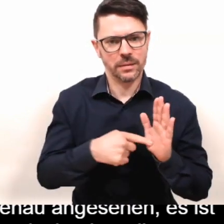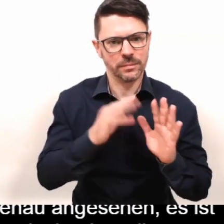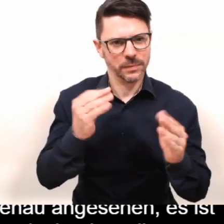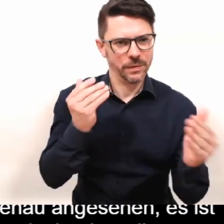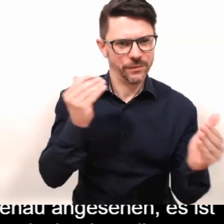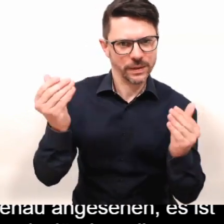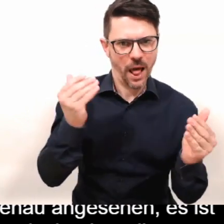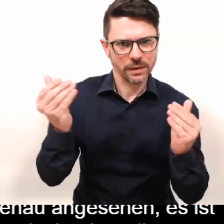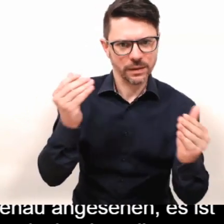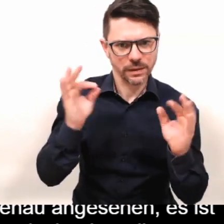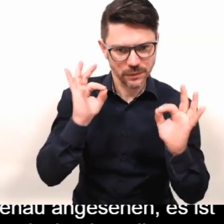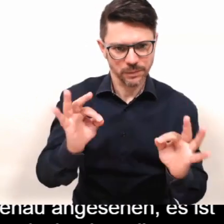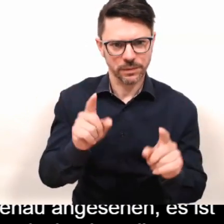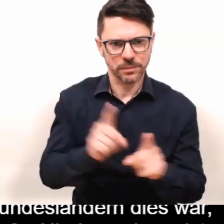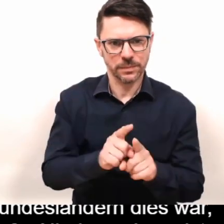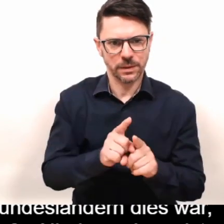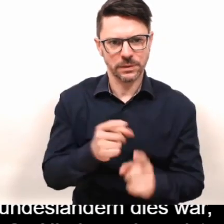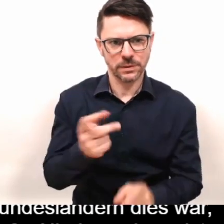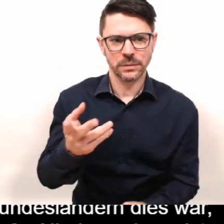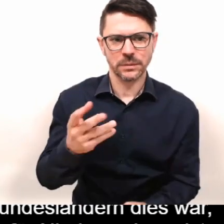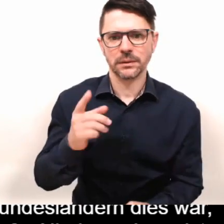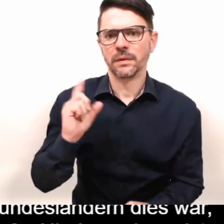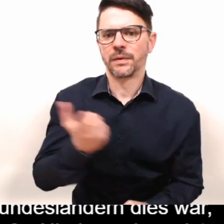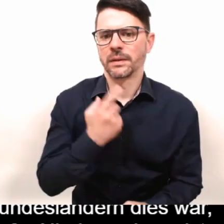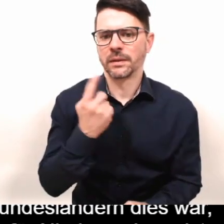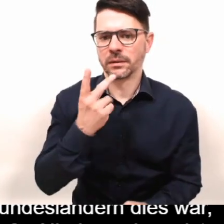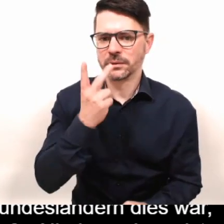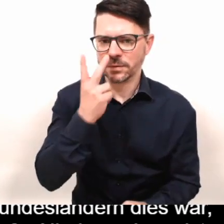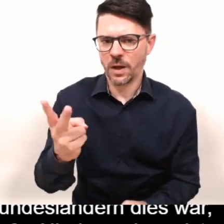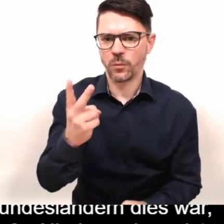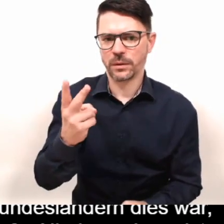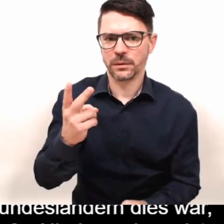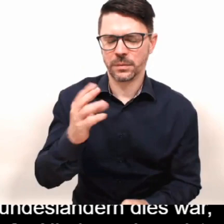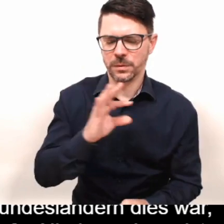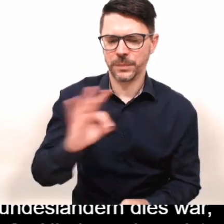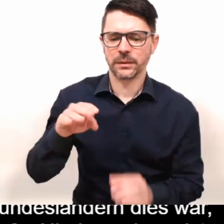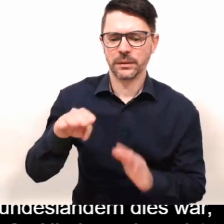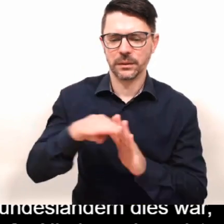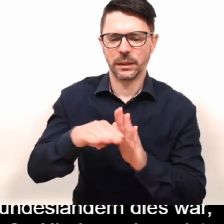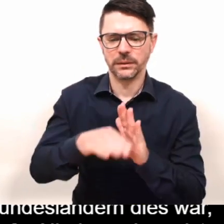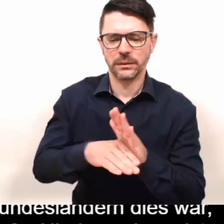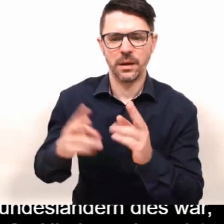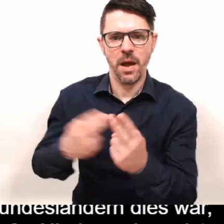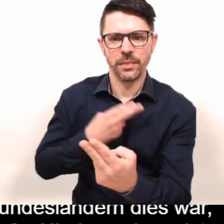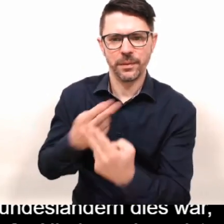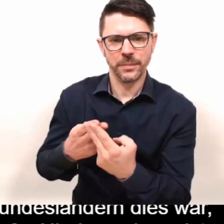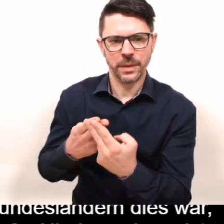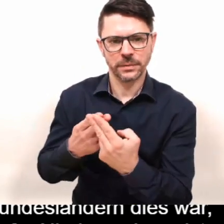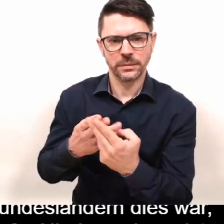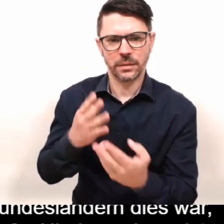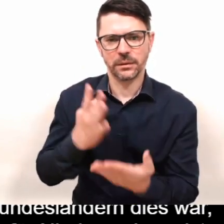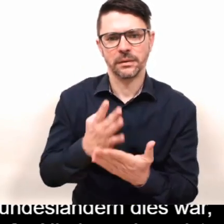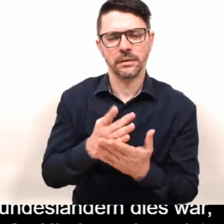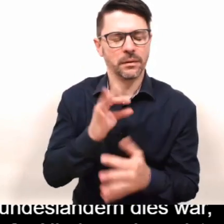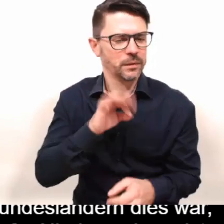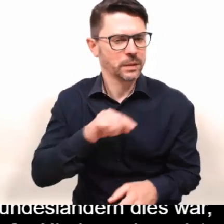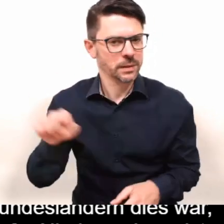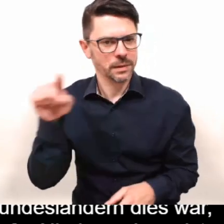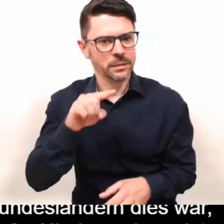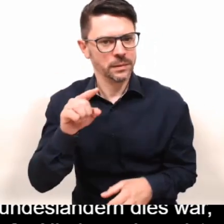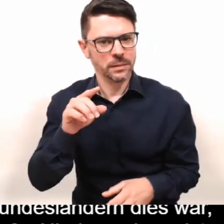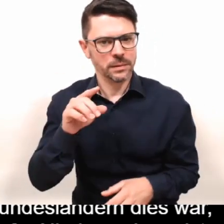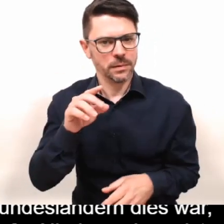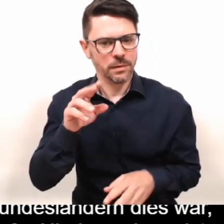merken ja, dass wir auch öfter auch mal unsere Rechtsverordnungen anpassen und so weiter. Aber wir sehen jetzt gleich